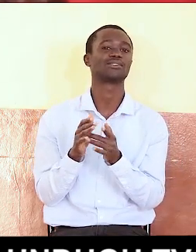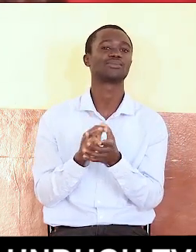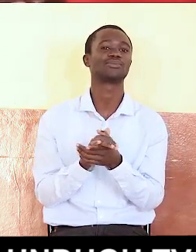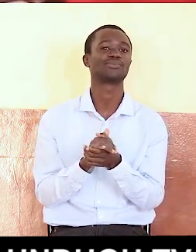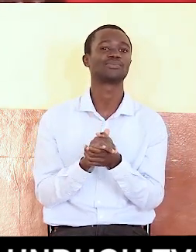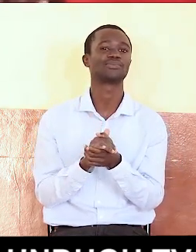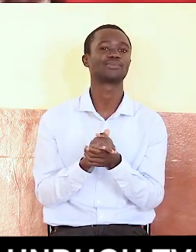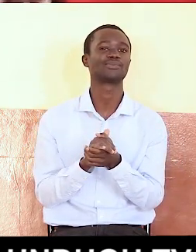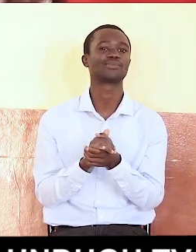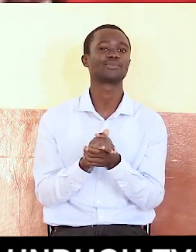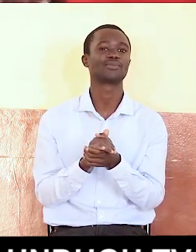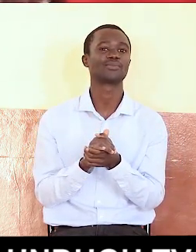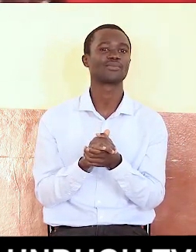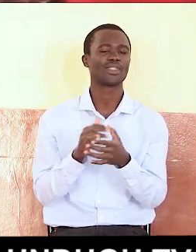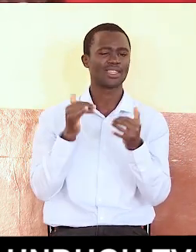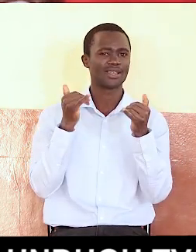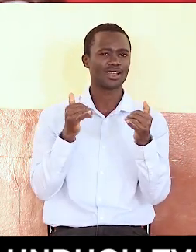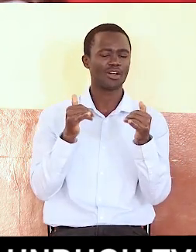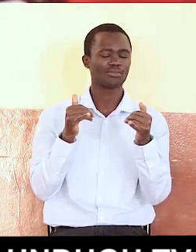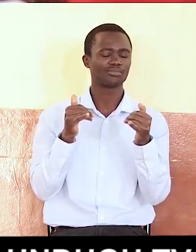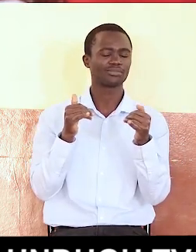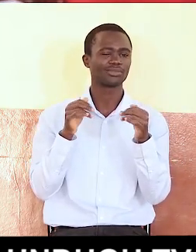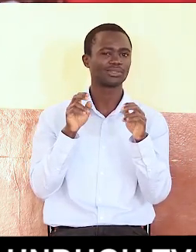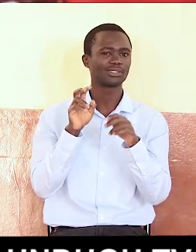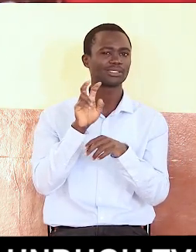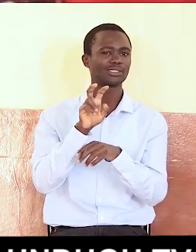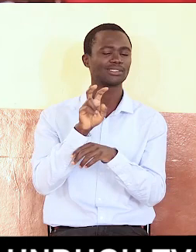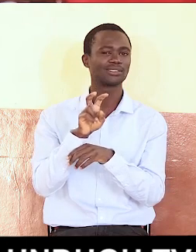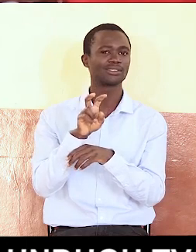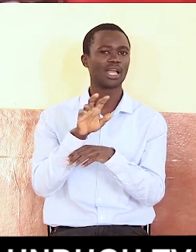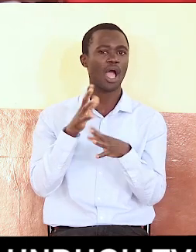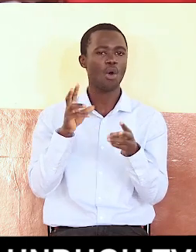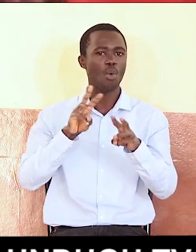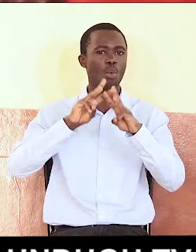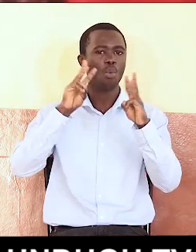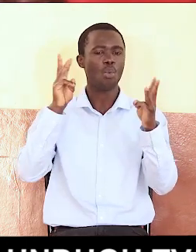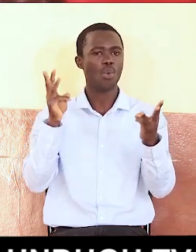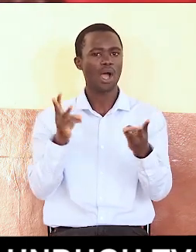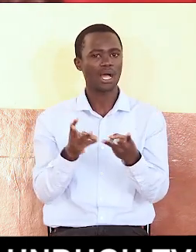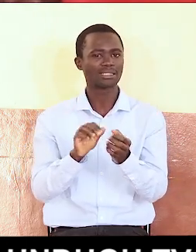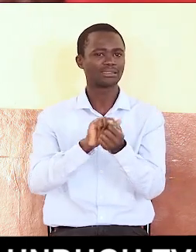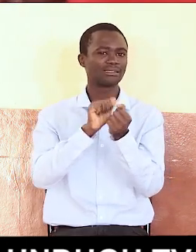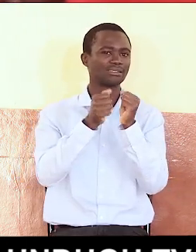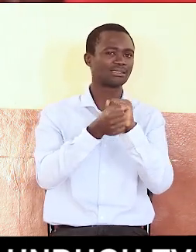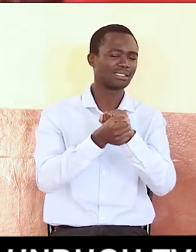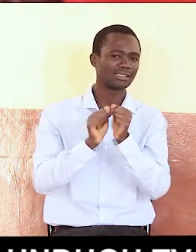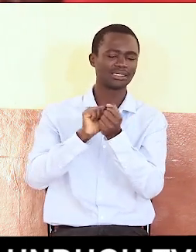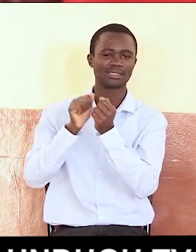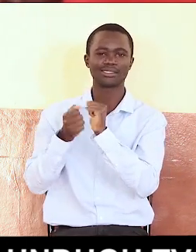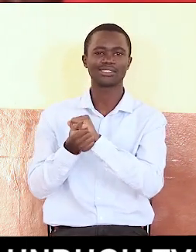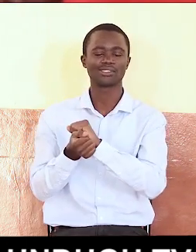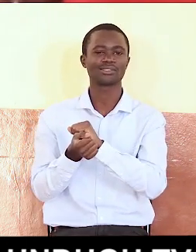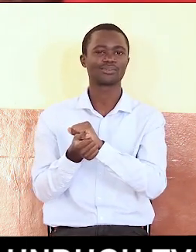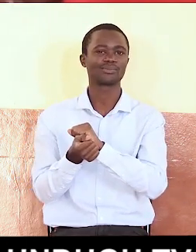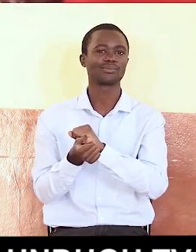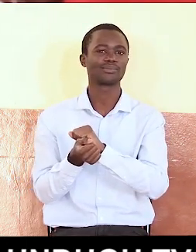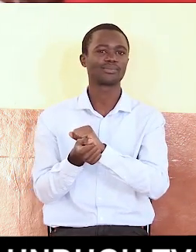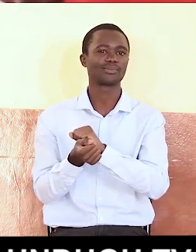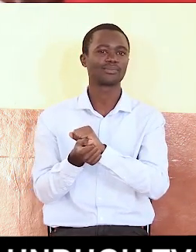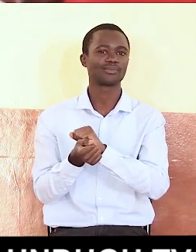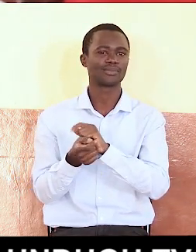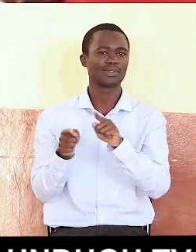Wakati huu tunapoangalia vile ulimwengu ulivyo, na kukiwa